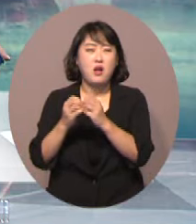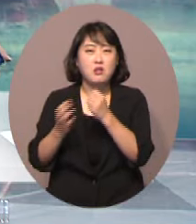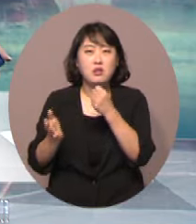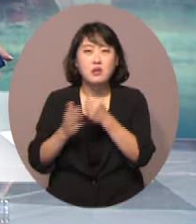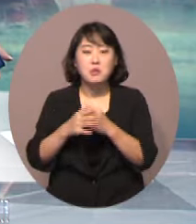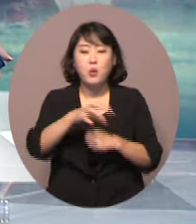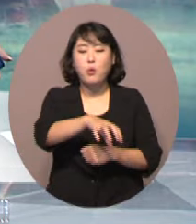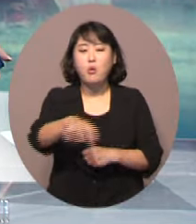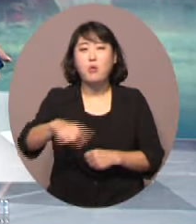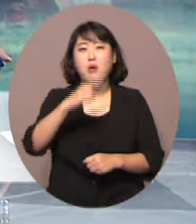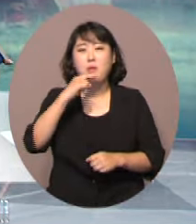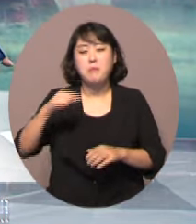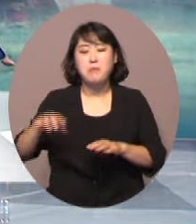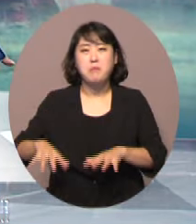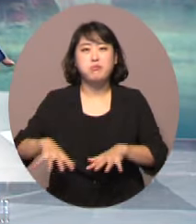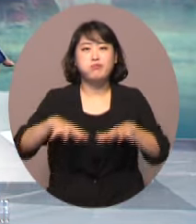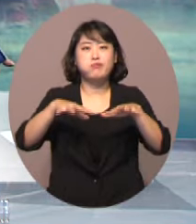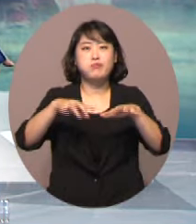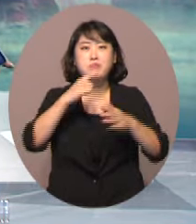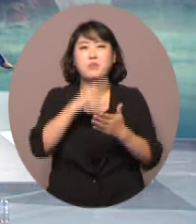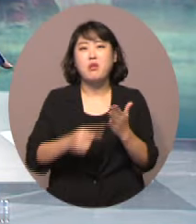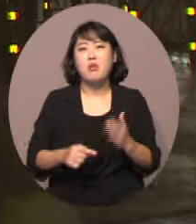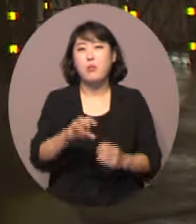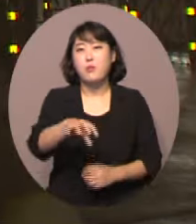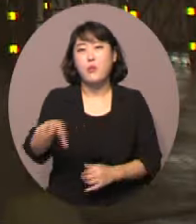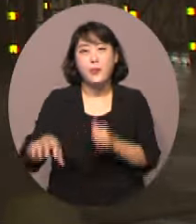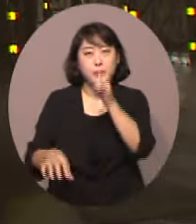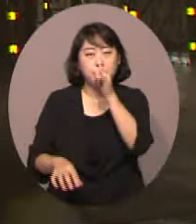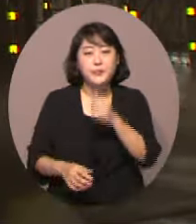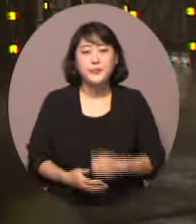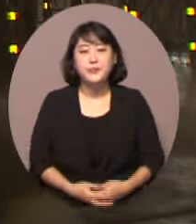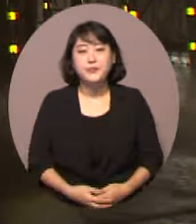피해가 잇따랐습니다. 박선진 기자입니다.